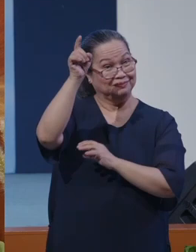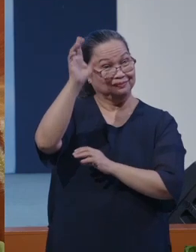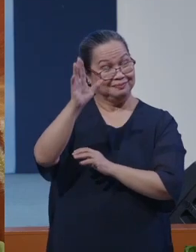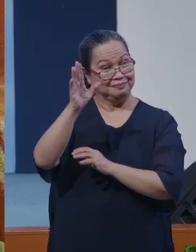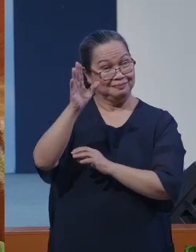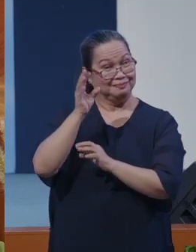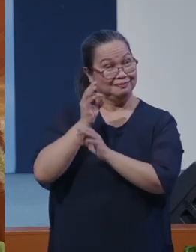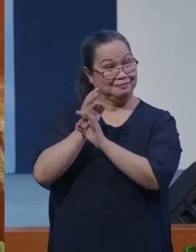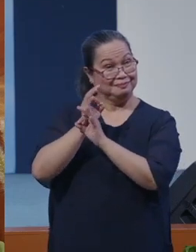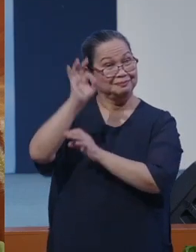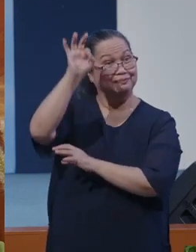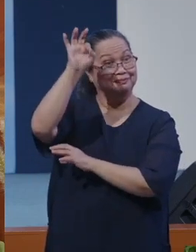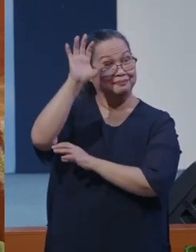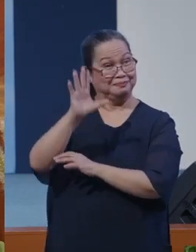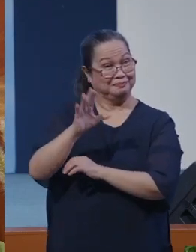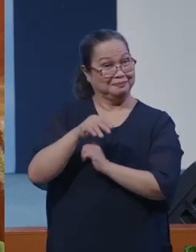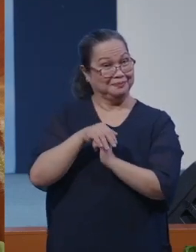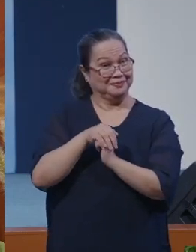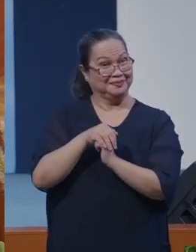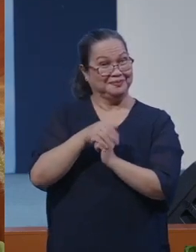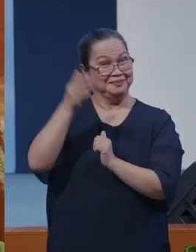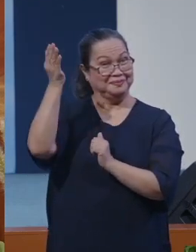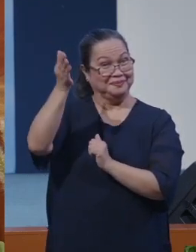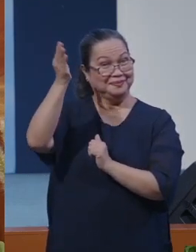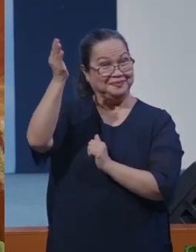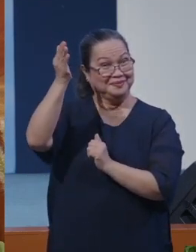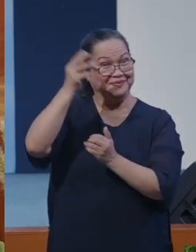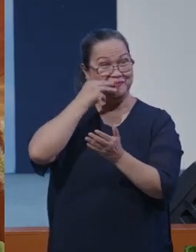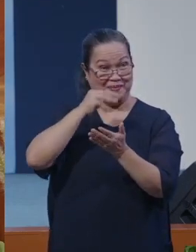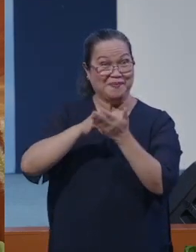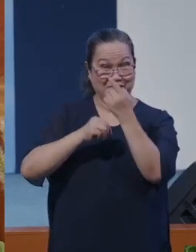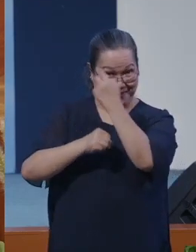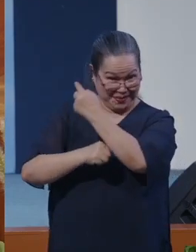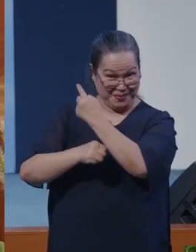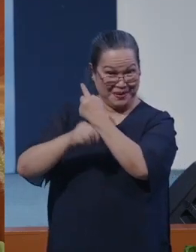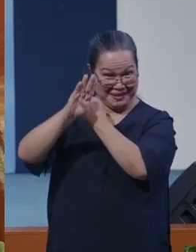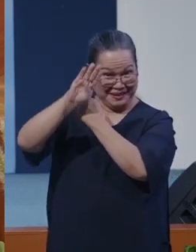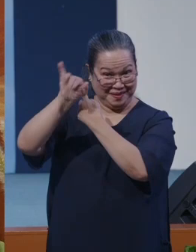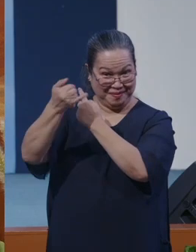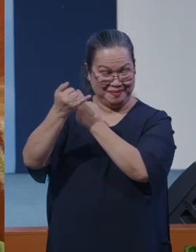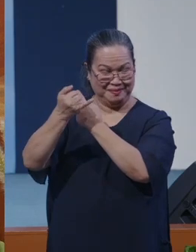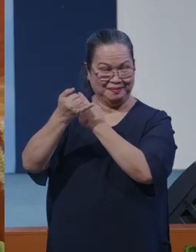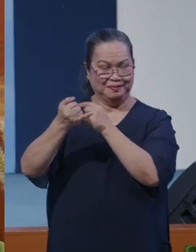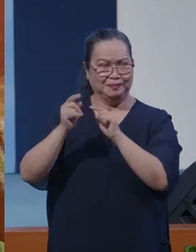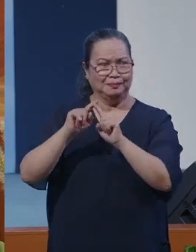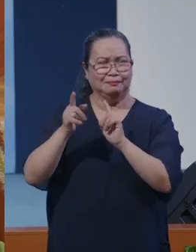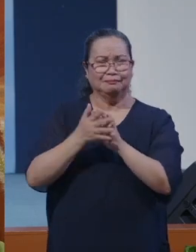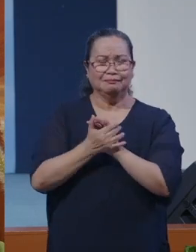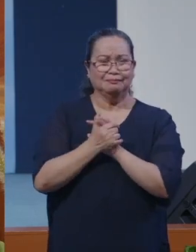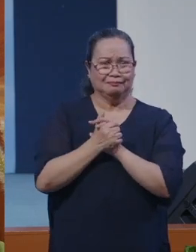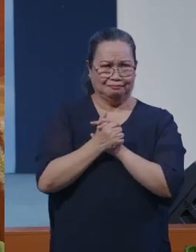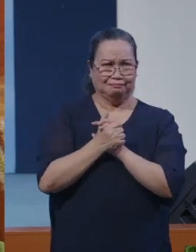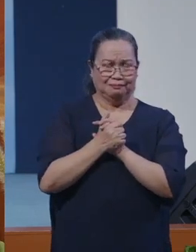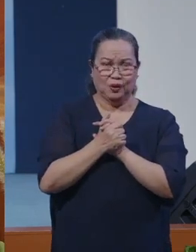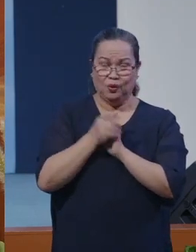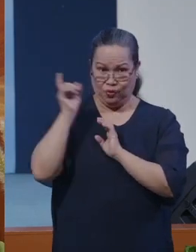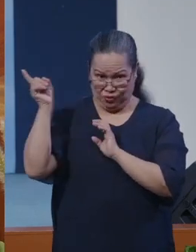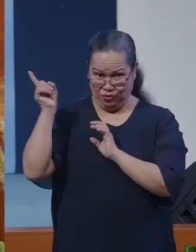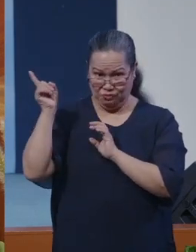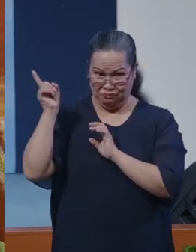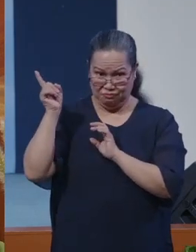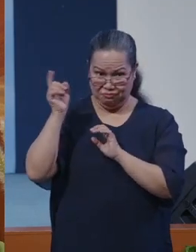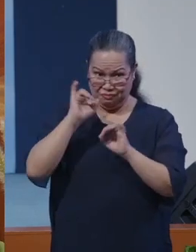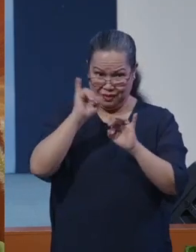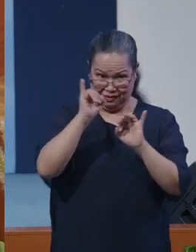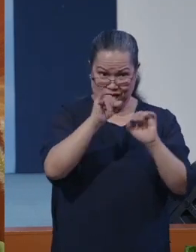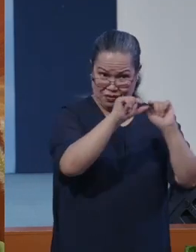Panginoon bilang isang tagapangaral ng kanyang salita. Pero kayo po ay, hindi po ba naglilingkod din kayo sa Gokong Way